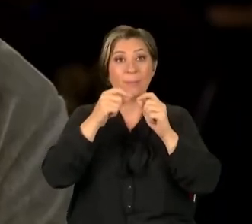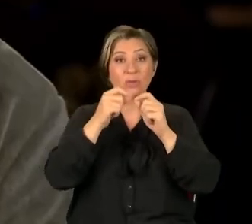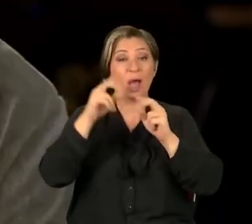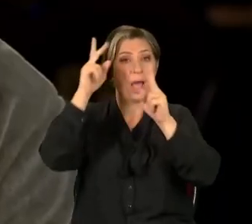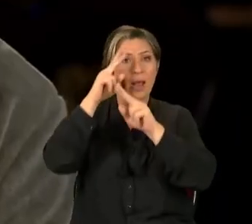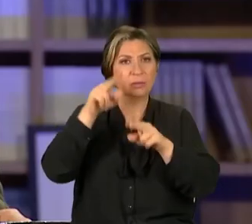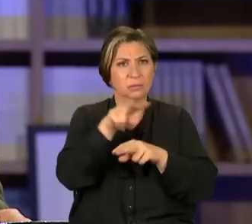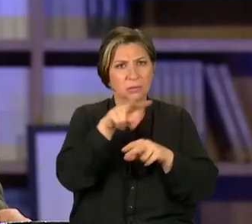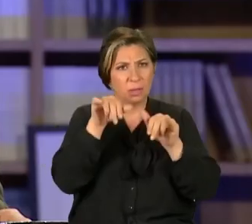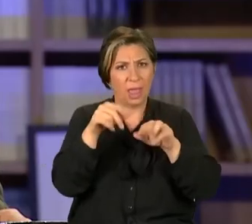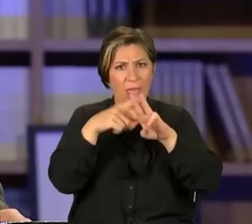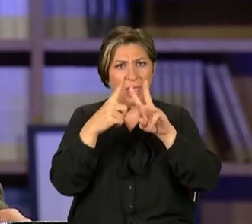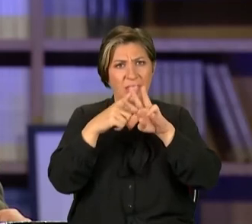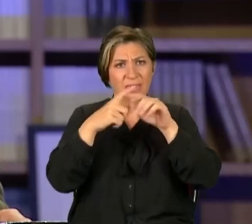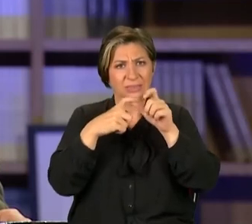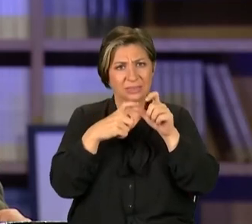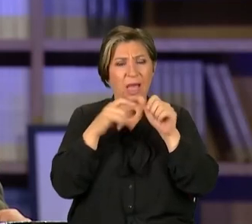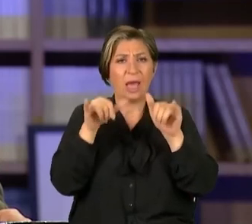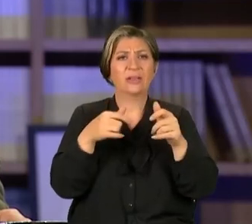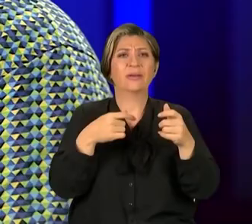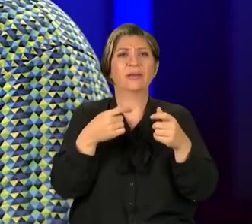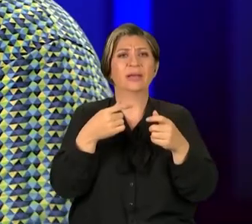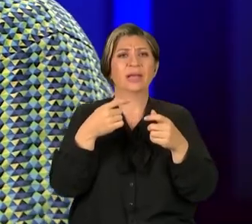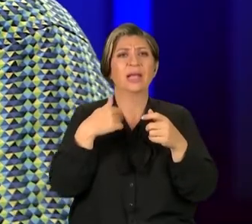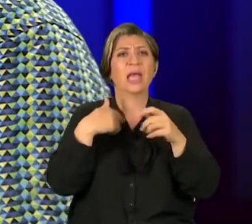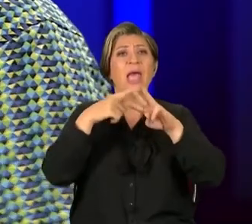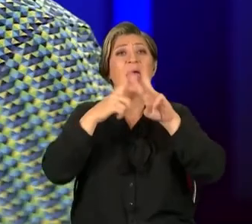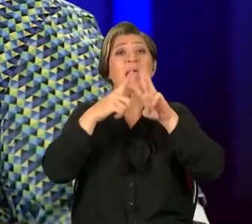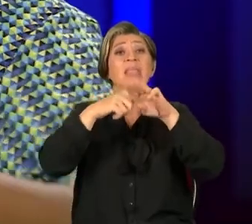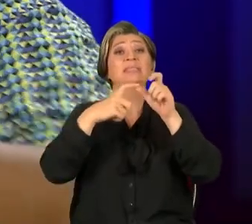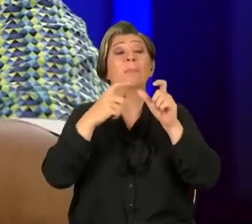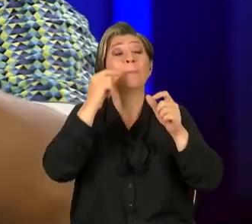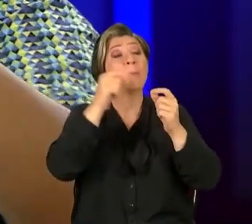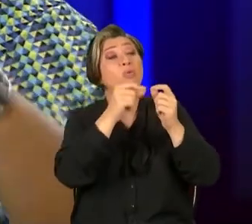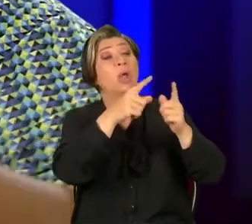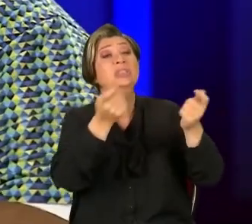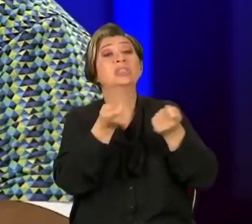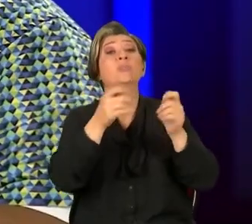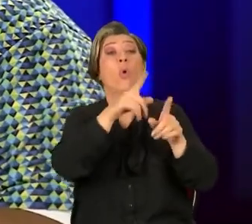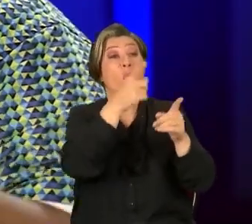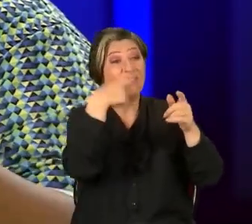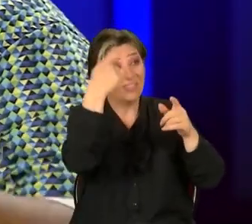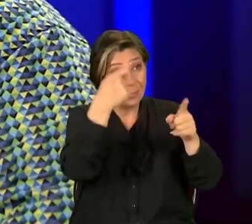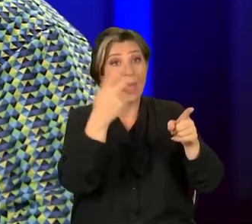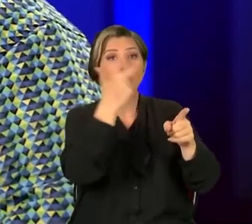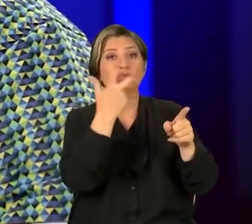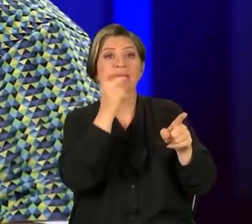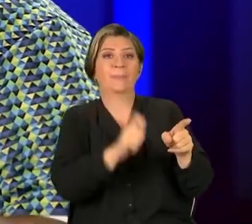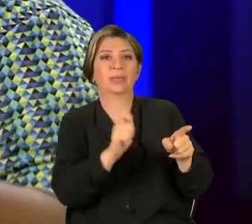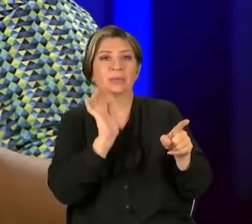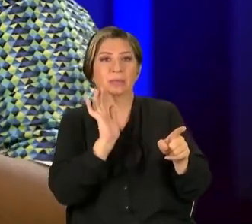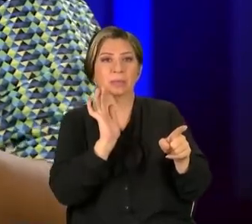mi Biz Enes batur'la çalışmadık Enes batur'un Oğlan filmine müzik yaptık